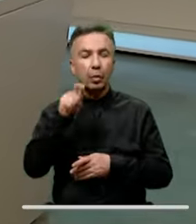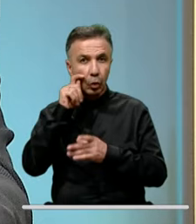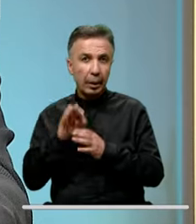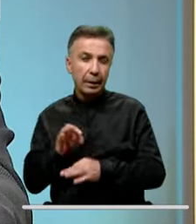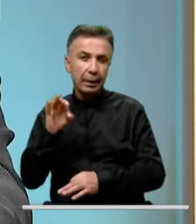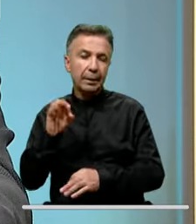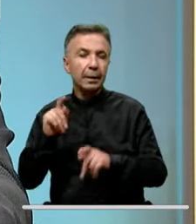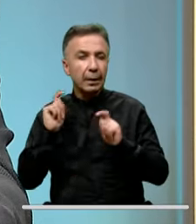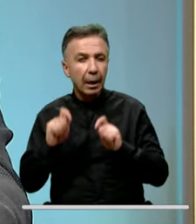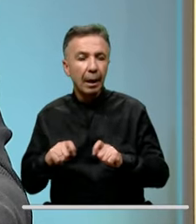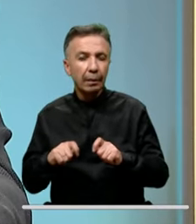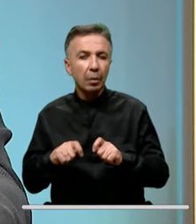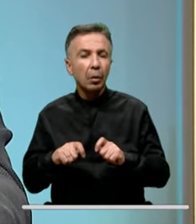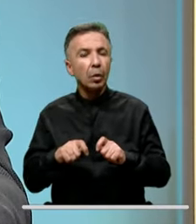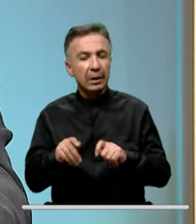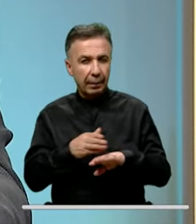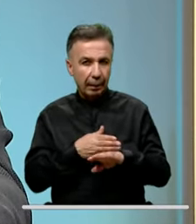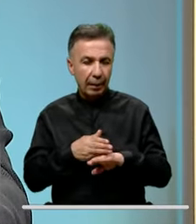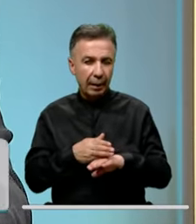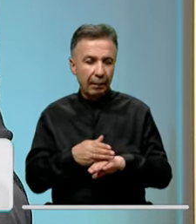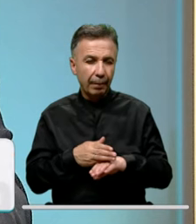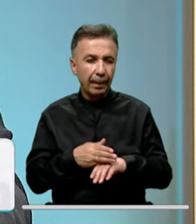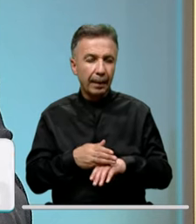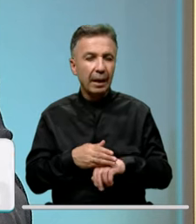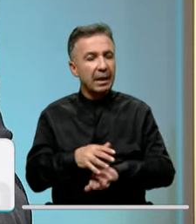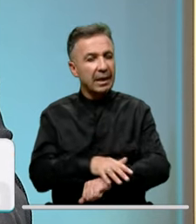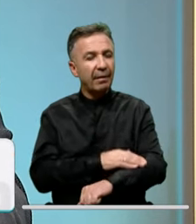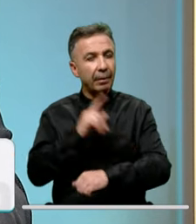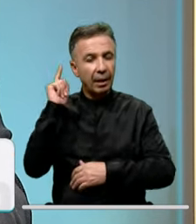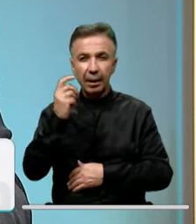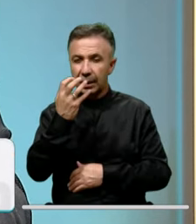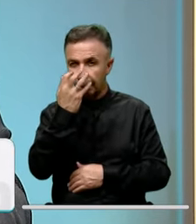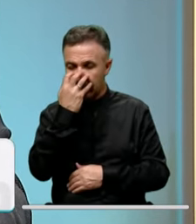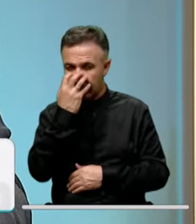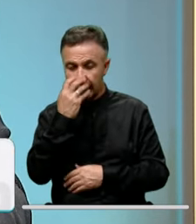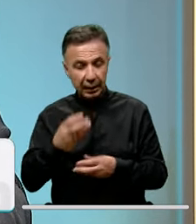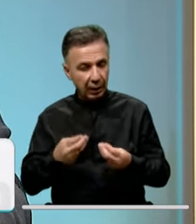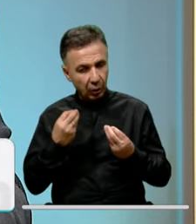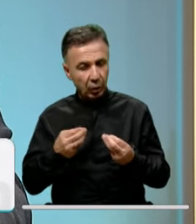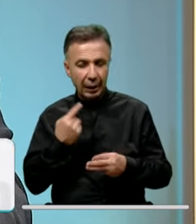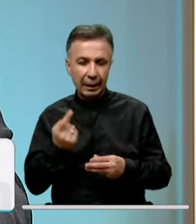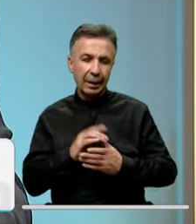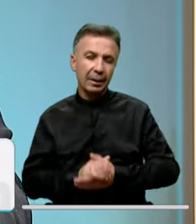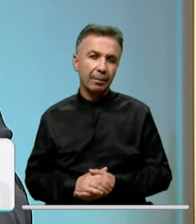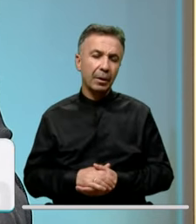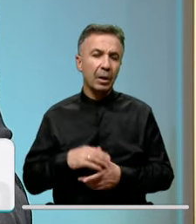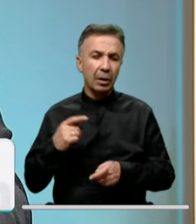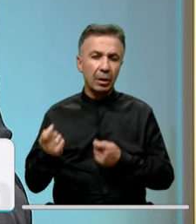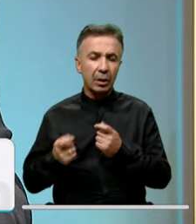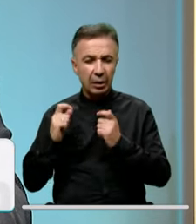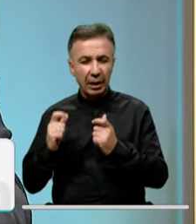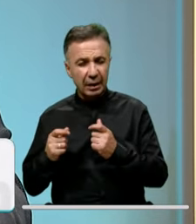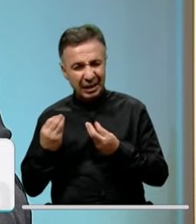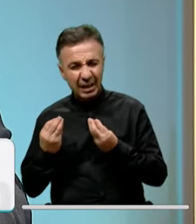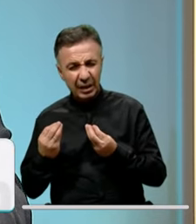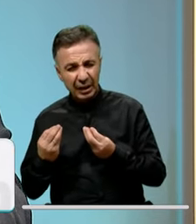Müslümanın yaptığı ve bundan dolayı da karşılığını Cenab-ı Hak'tan beklediği güzel şeylerdir. İş yerinde işlerinin